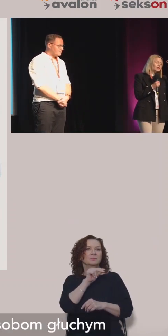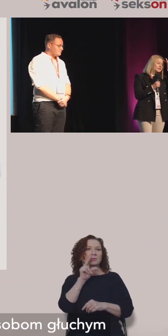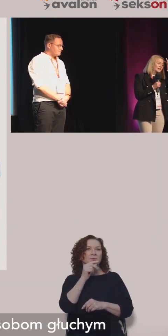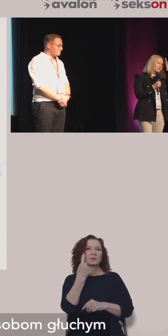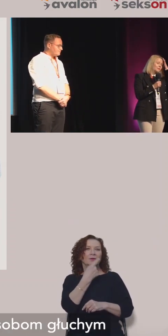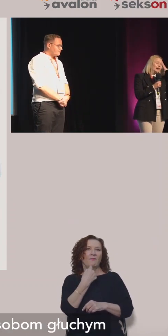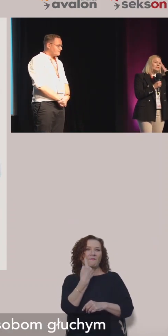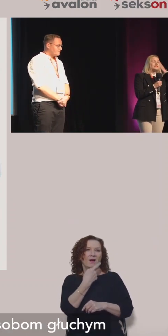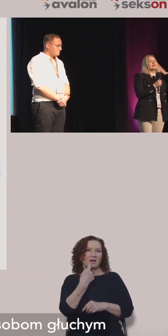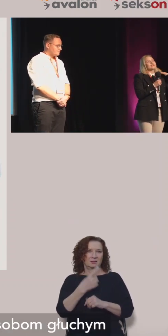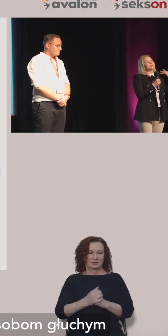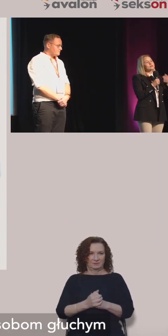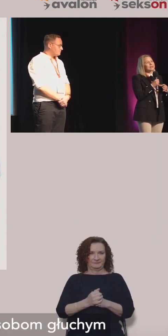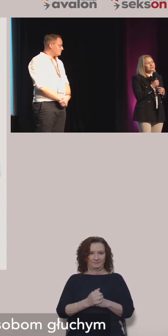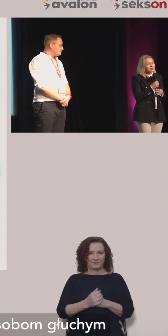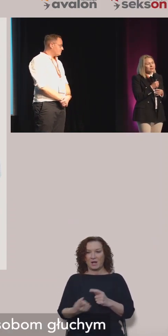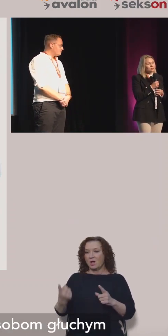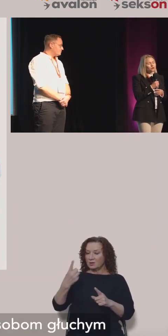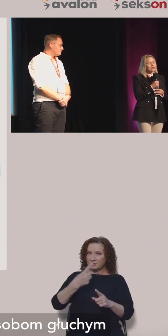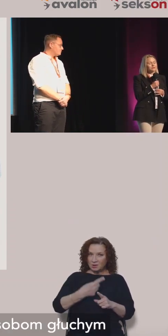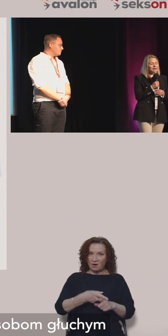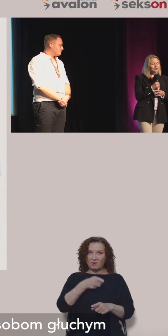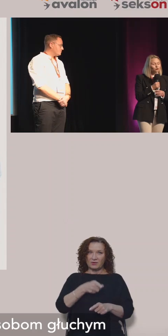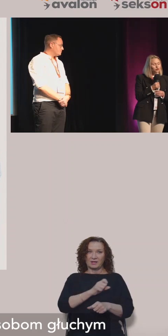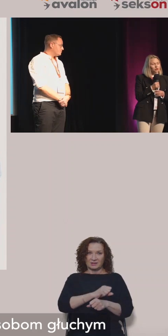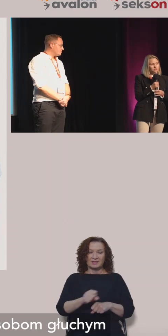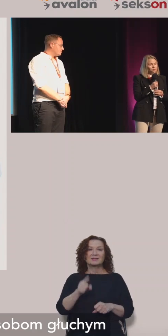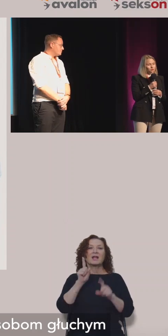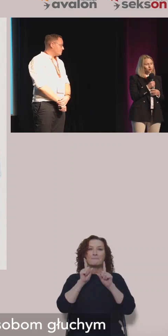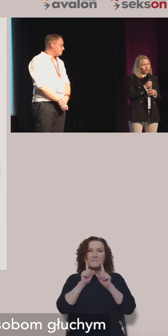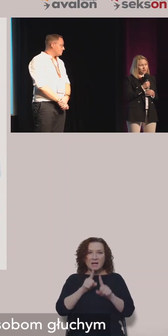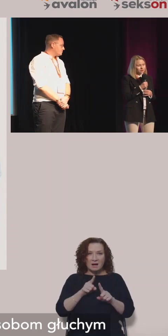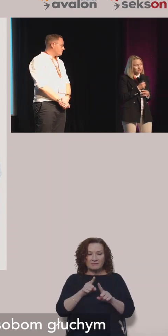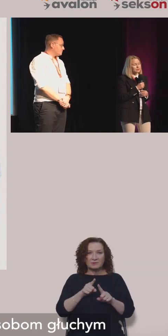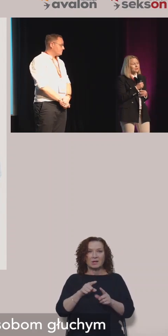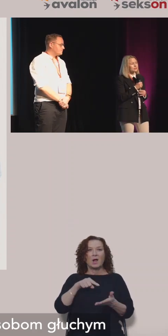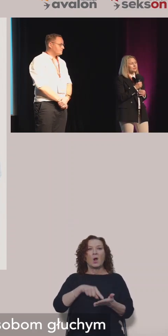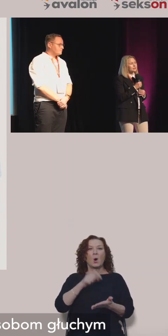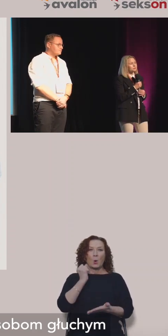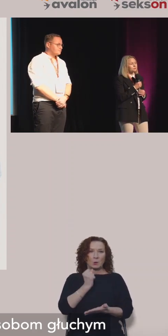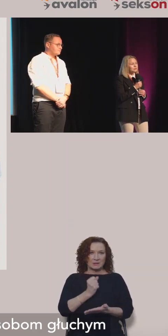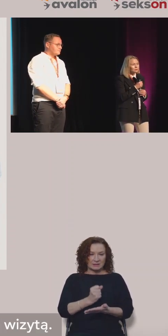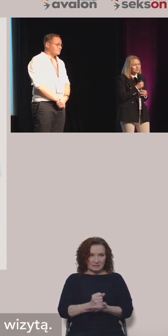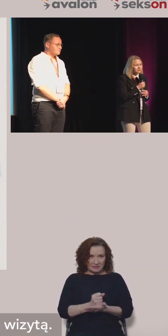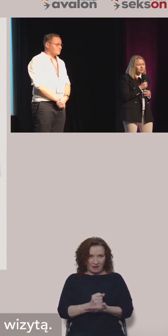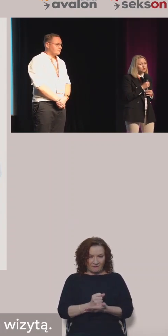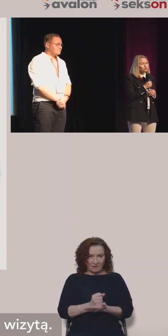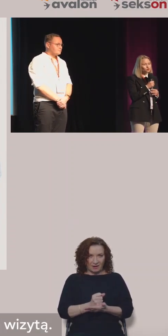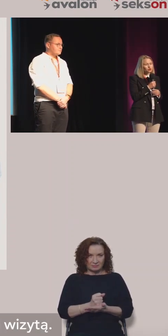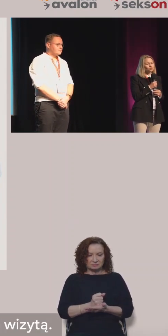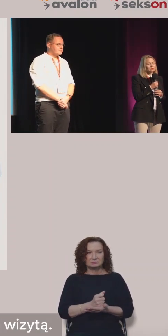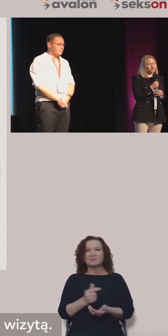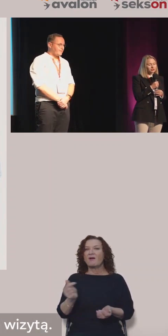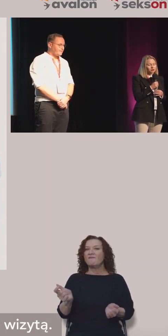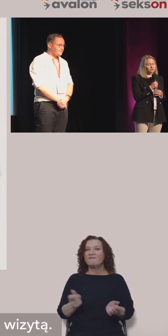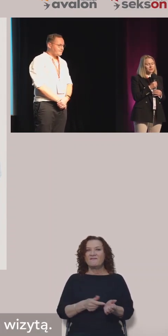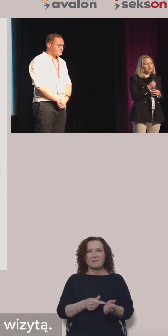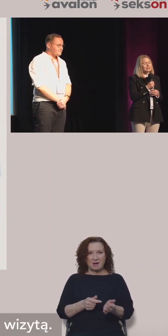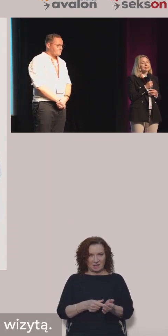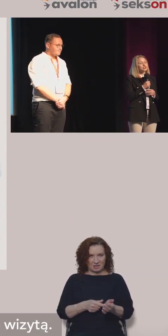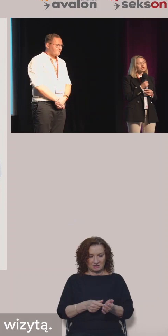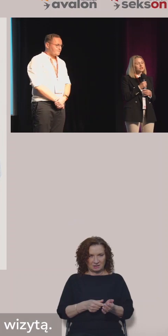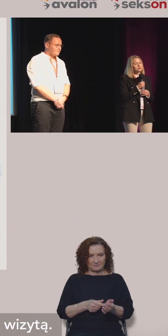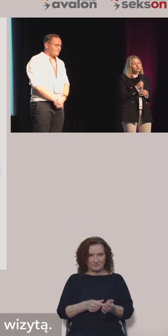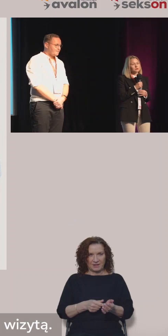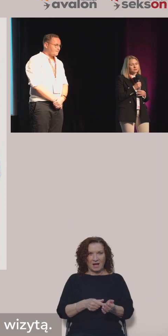Dodatkowo jest tak naprawdę ustawa, która gwarantuje osobom głuchym załatwienie usługi tłumaczeniowej